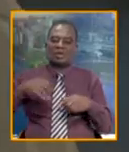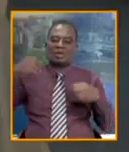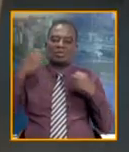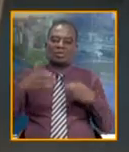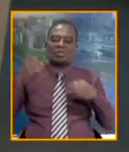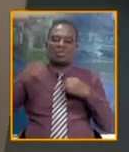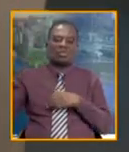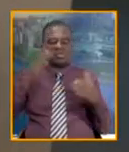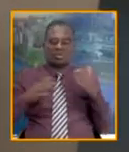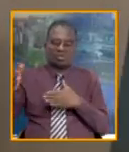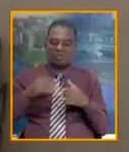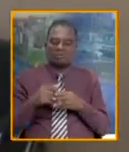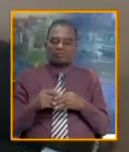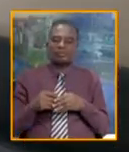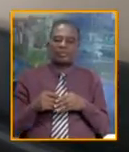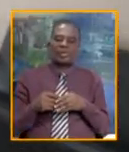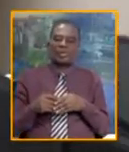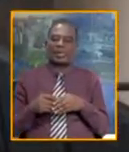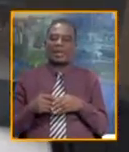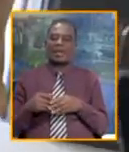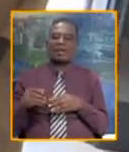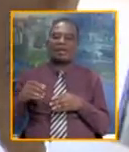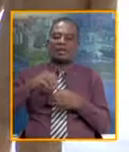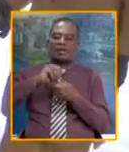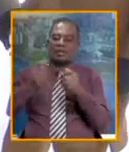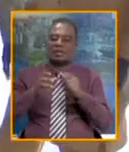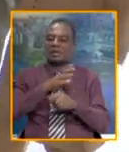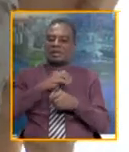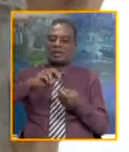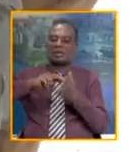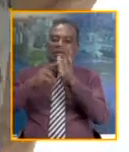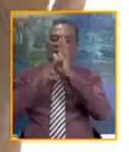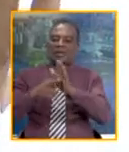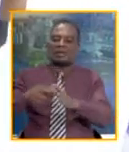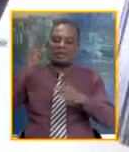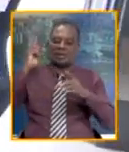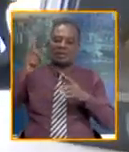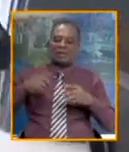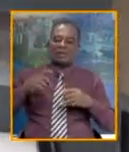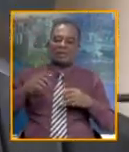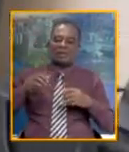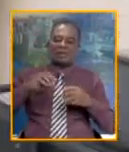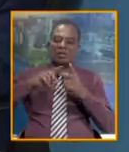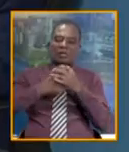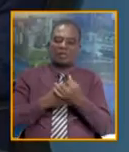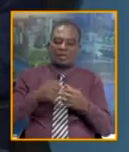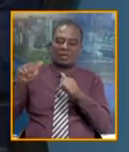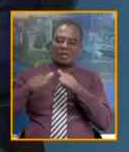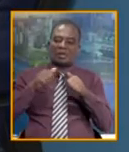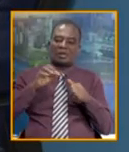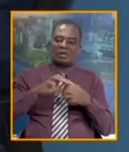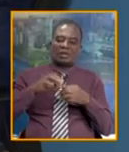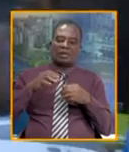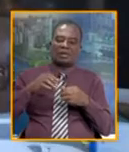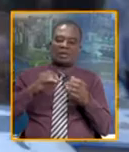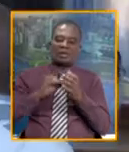vacances. L'aménagement dans les nouveaux locaux effectifs, la représentation diplomatique a officiellement démarré ses activités dès